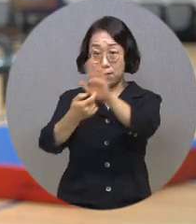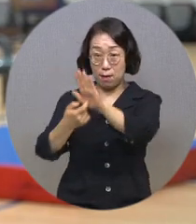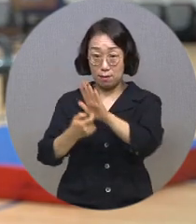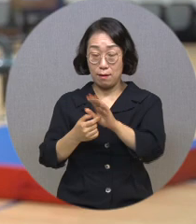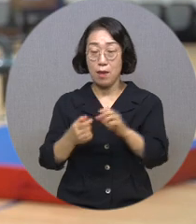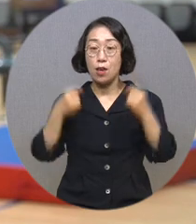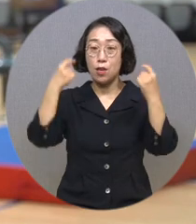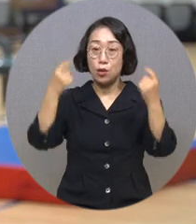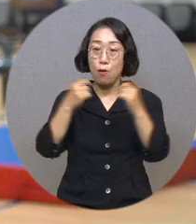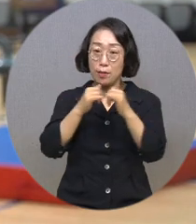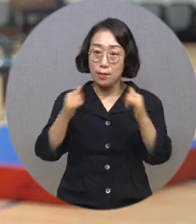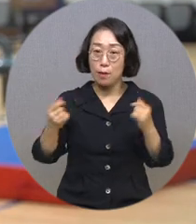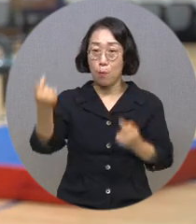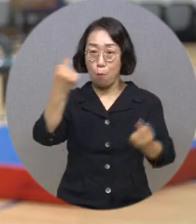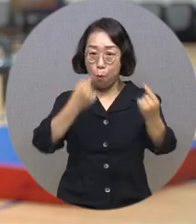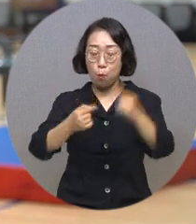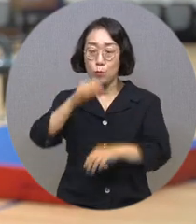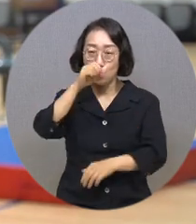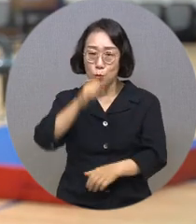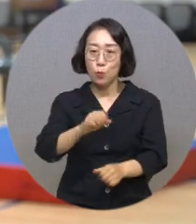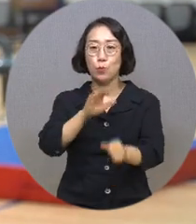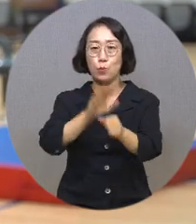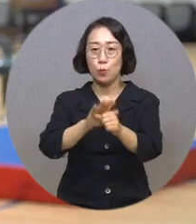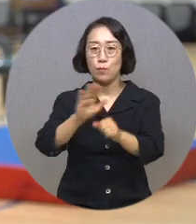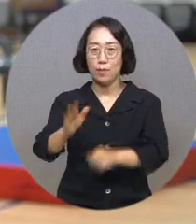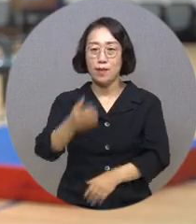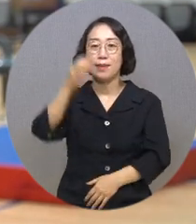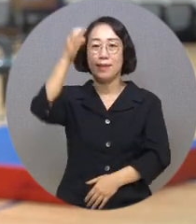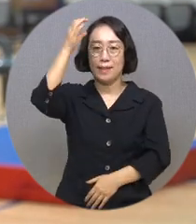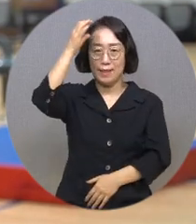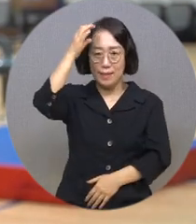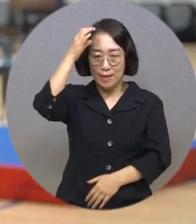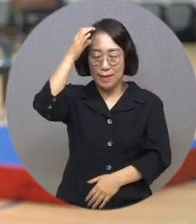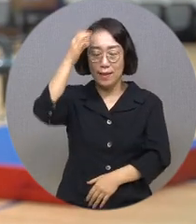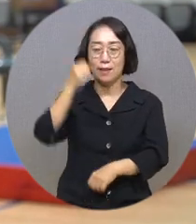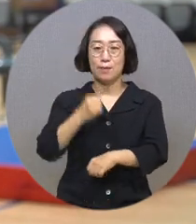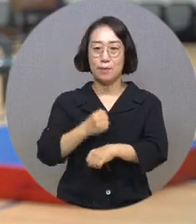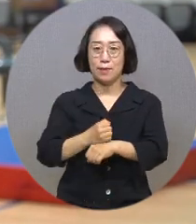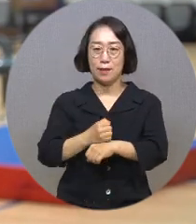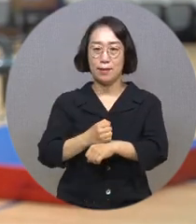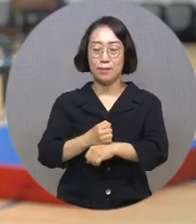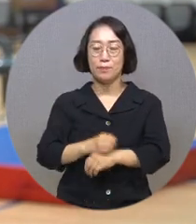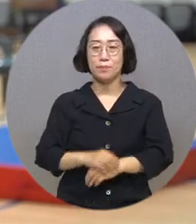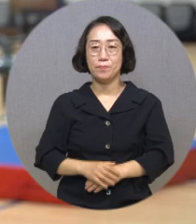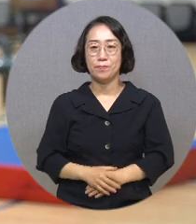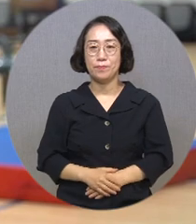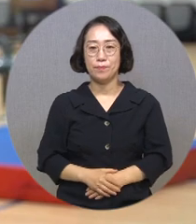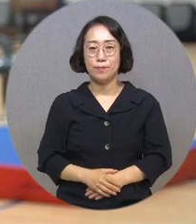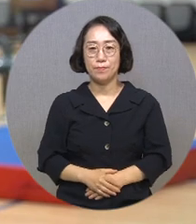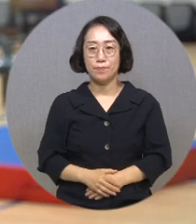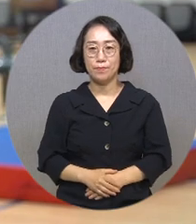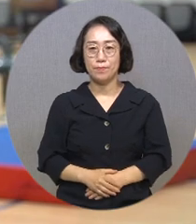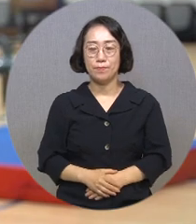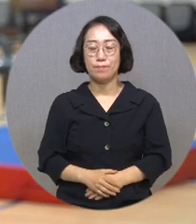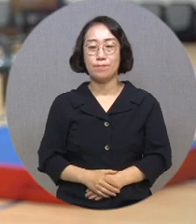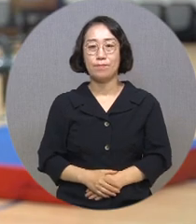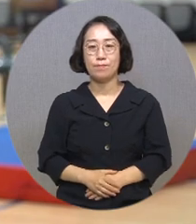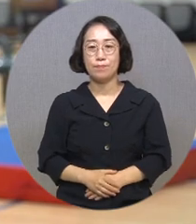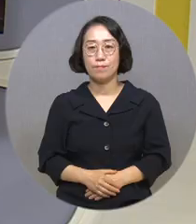해외 관광객 유치의 출발점이 될 것으로 전라북도는 기대하고 있습니다. 복지TV 전북방송